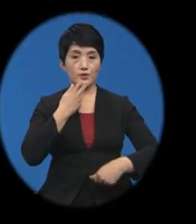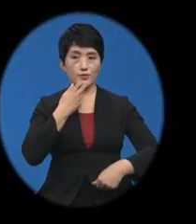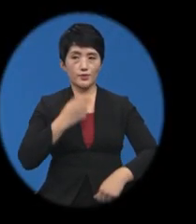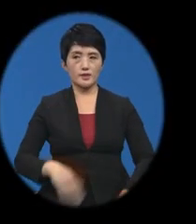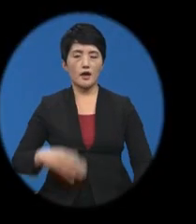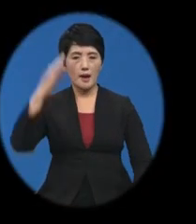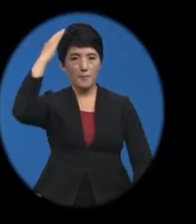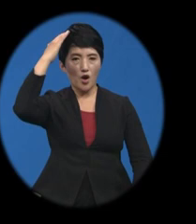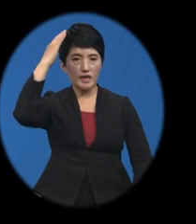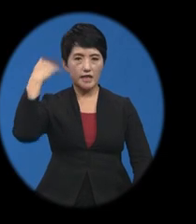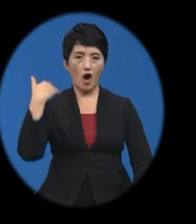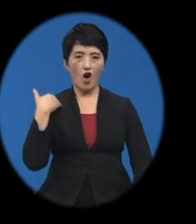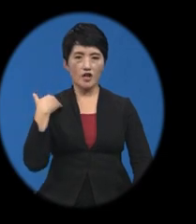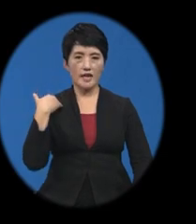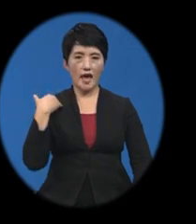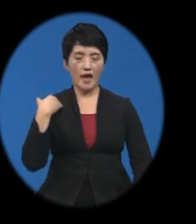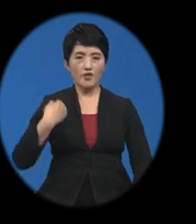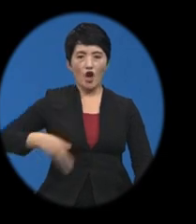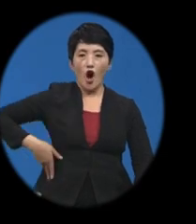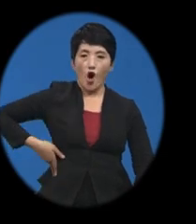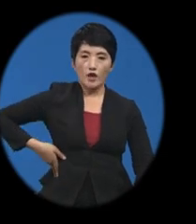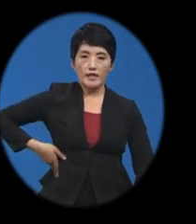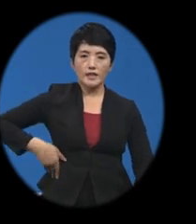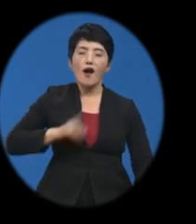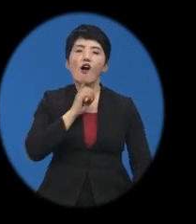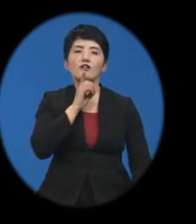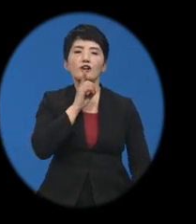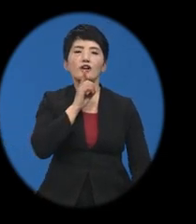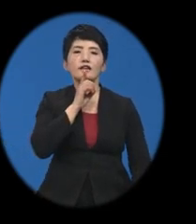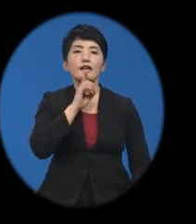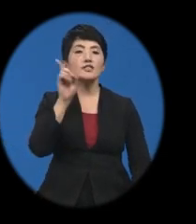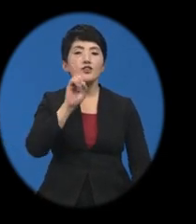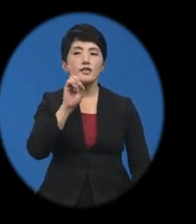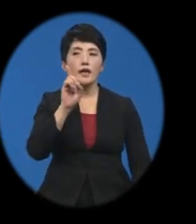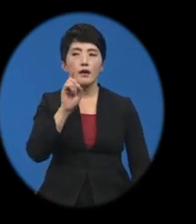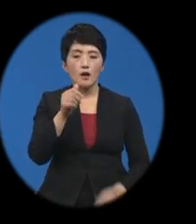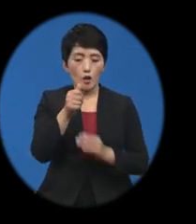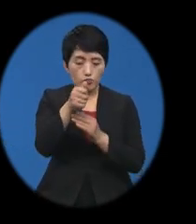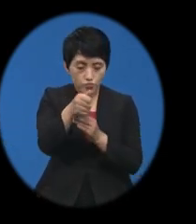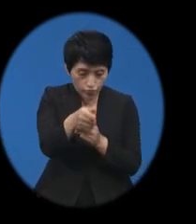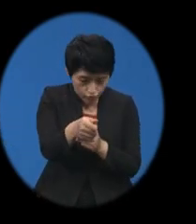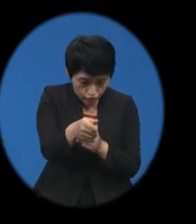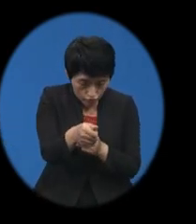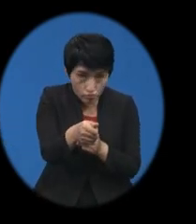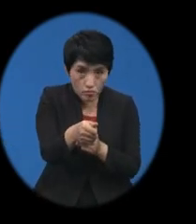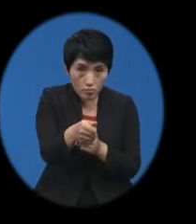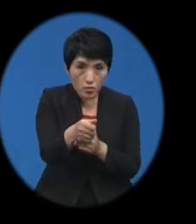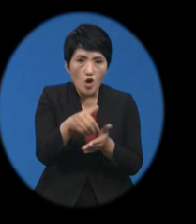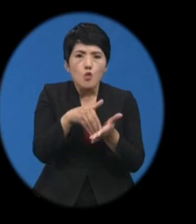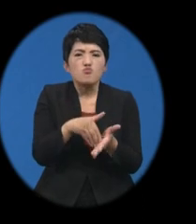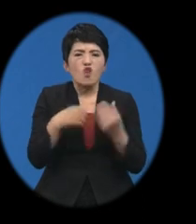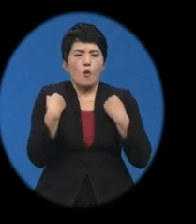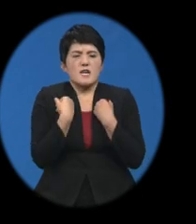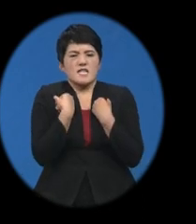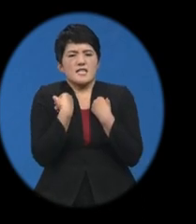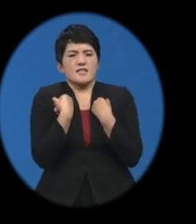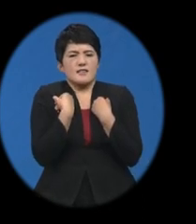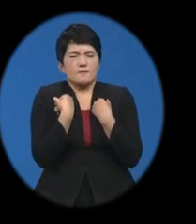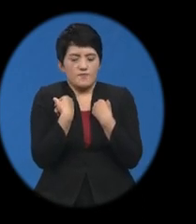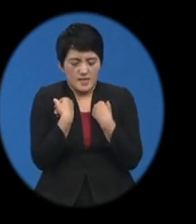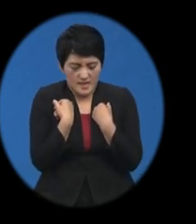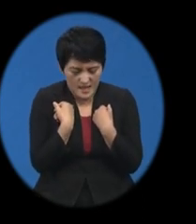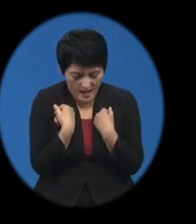어깨, 허리, 골반까지 전체적으로 앞으로 쏠렸습니다. 가방이 무거울수록 몸이 균형을 잡기